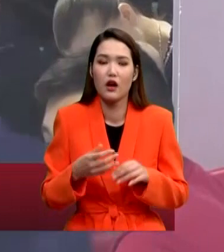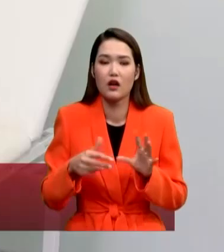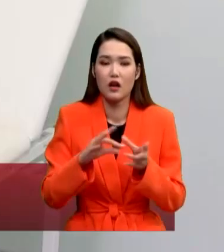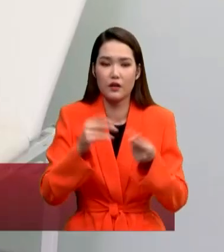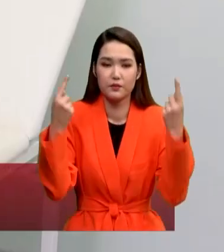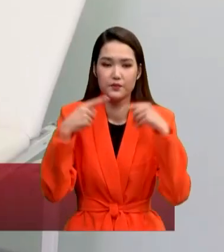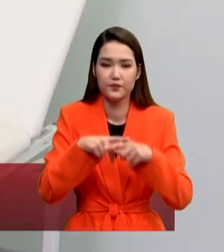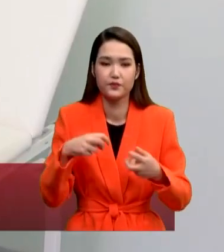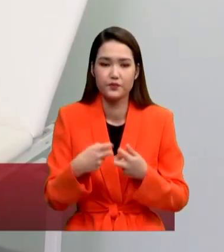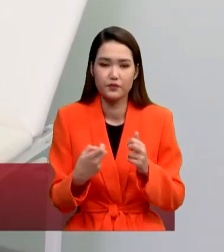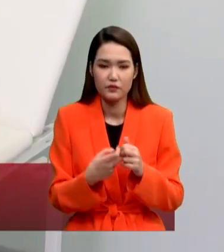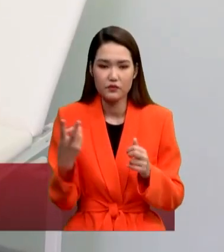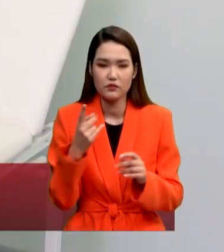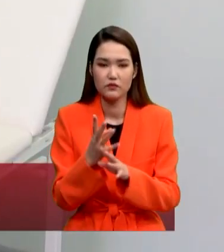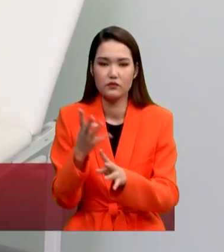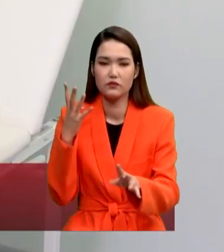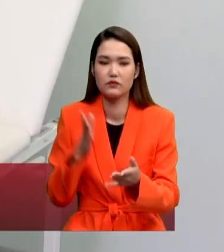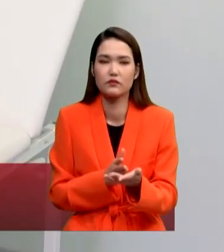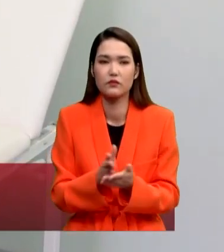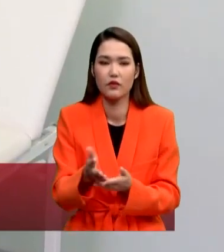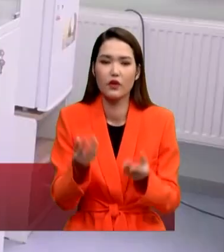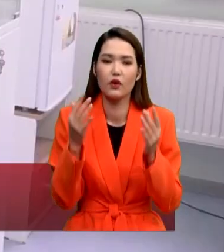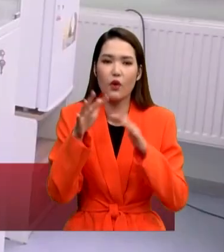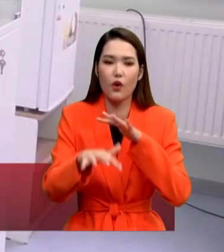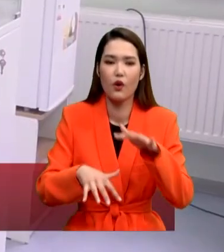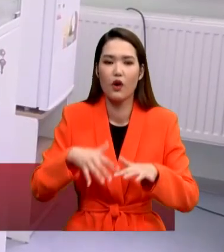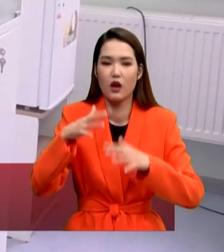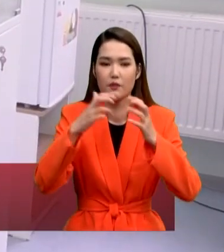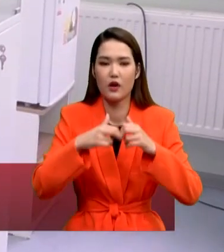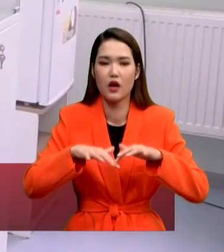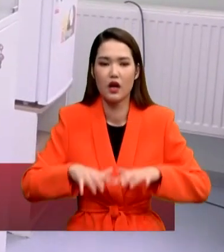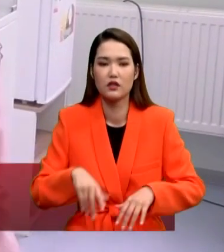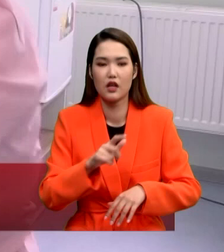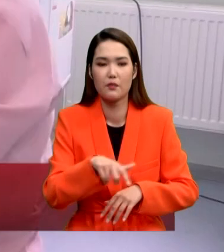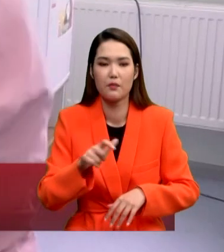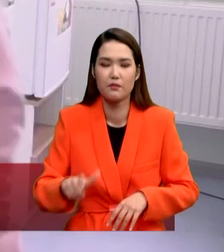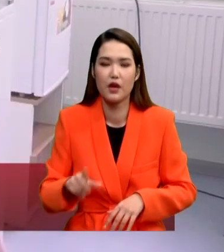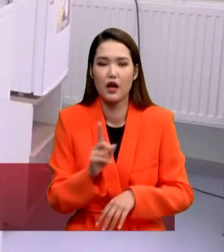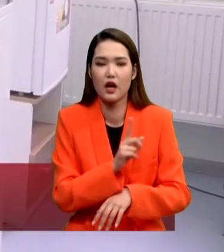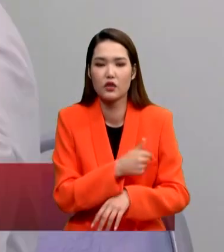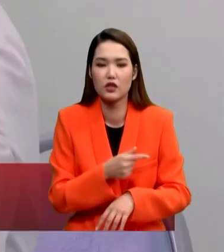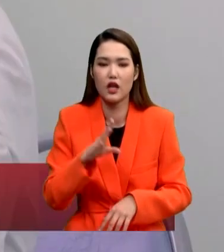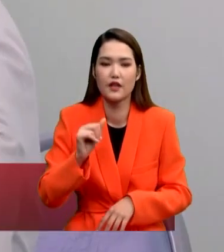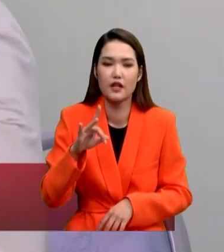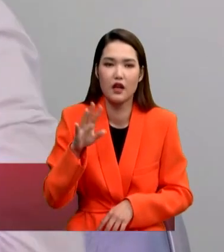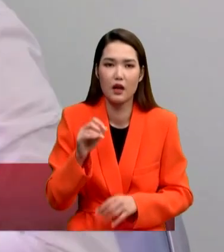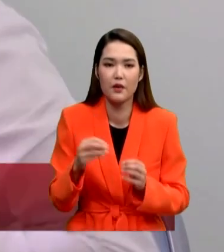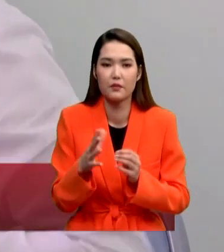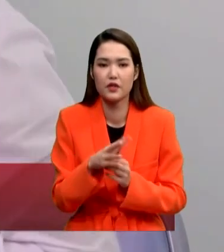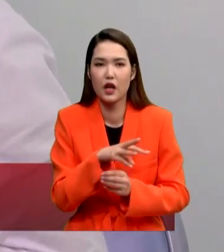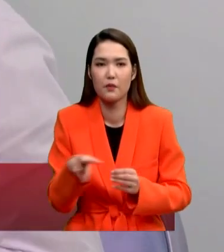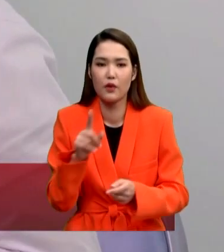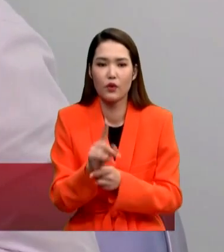системные проблемы, нужно, во-первых, пересмотреть огромные протоколы обследования пациентов. По ним терапевт в течение 15 минут